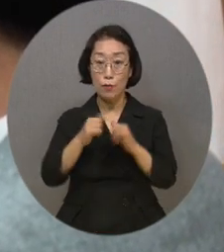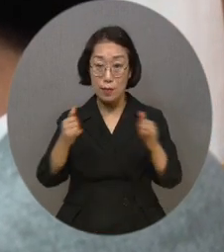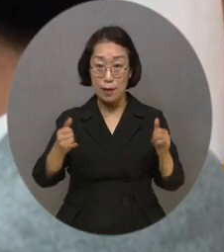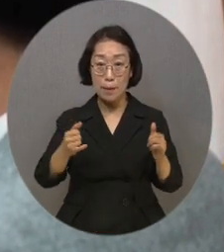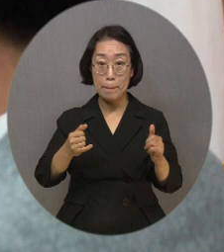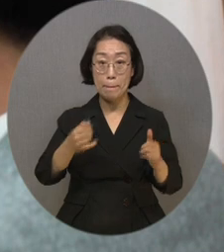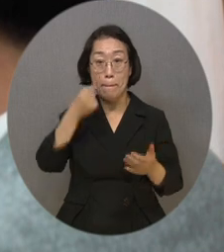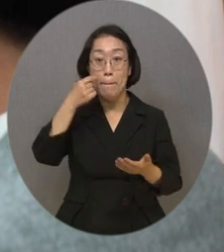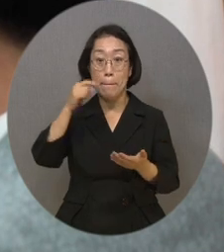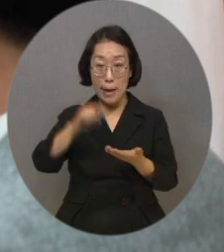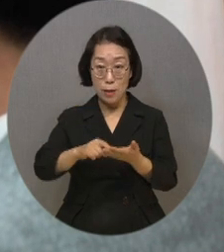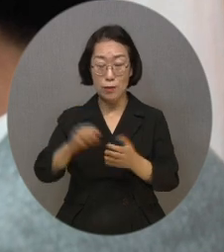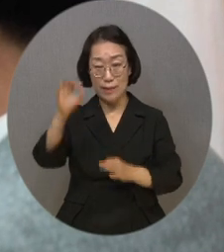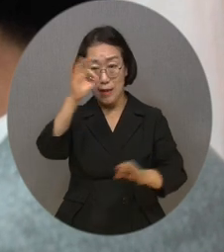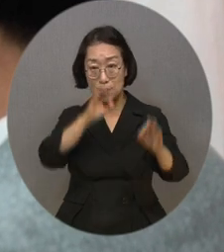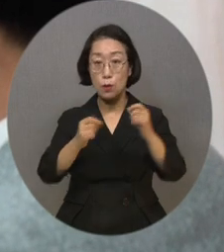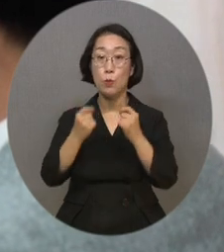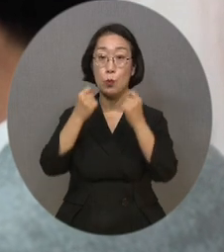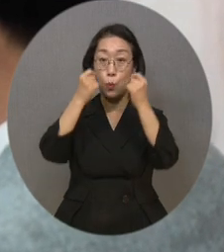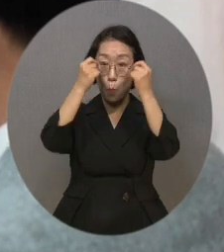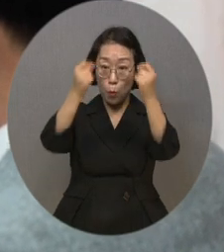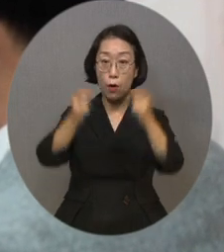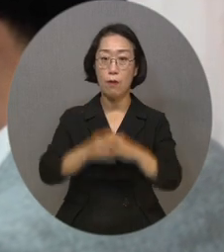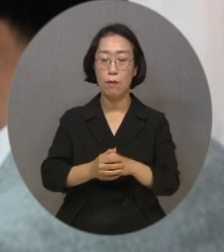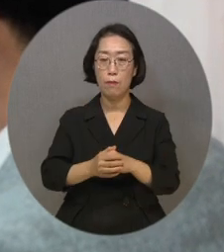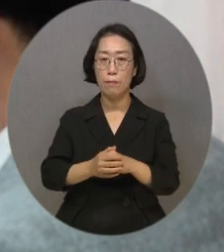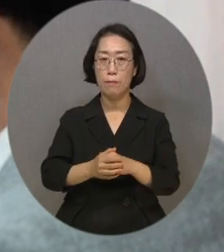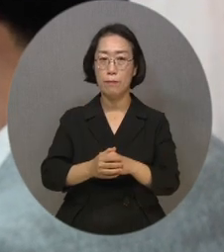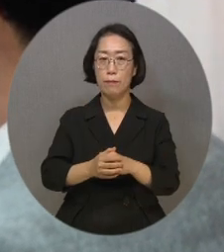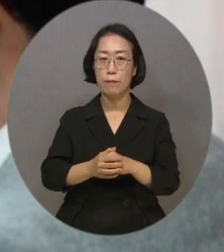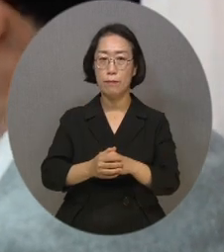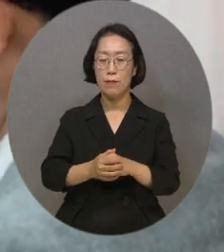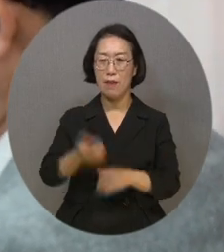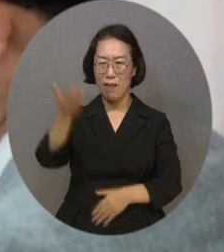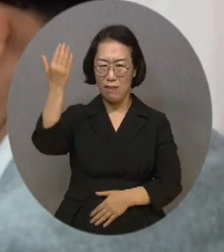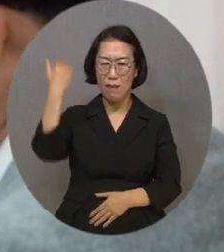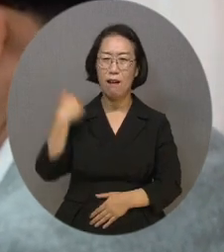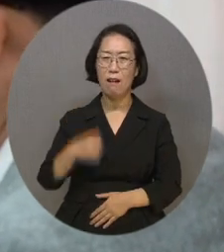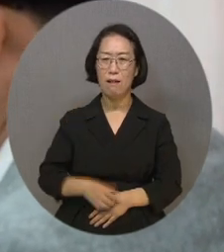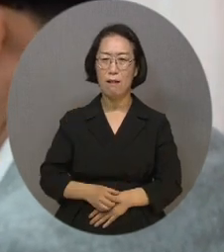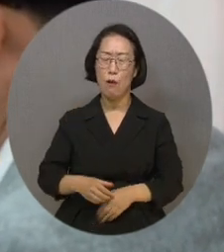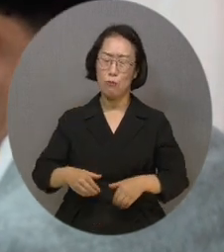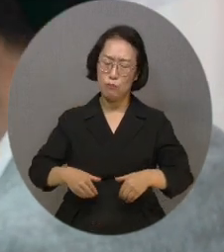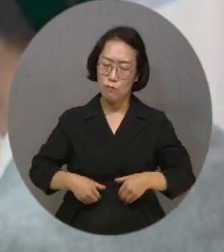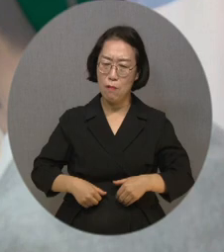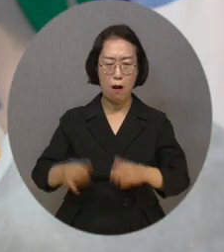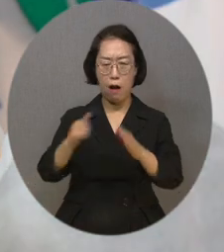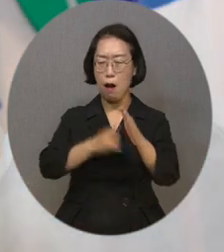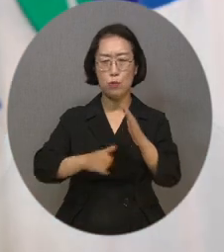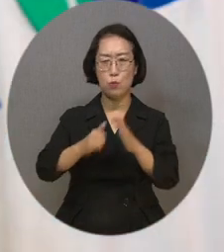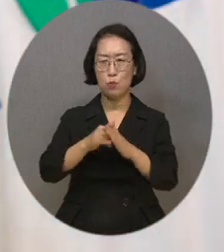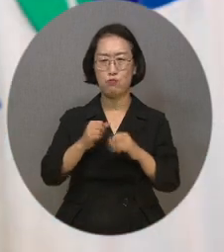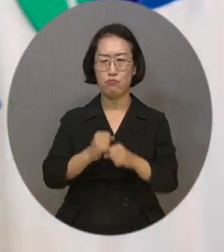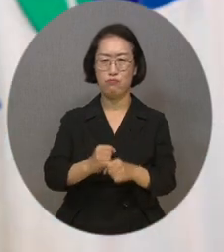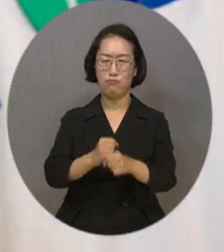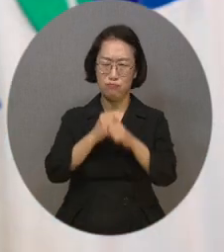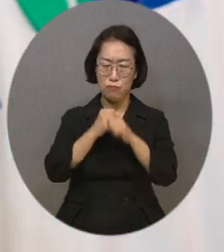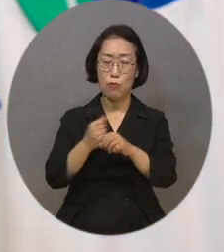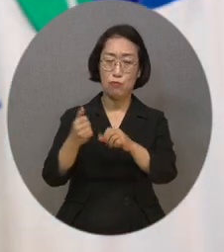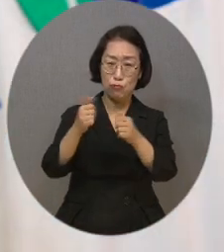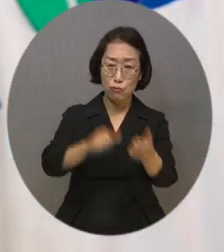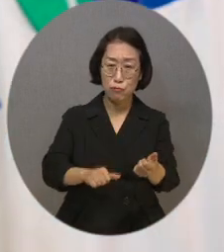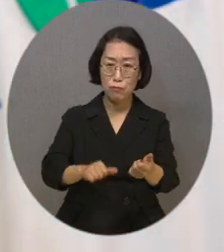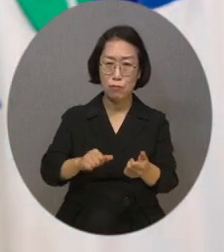노력. 을 이제 하기 위해서 이제 과거 이제 우리 송파 세모녀 사건 네네. 이런 것들을 이제 극복하기 위해서 이제